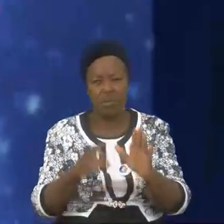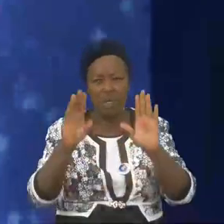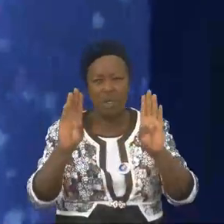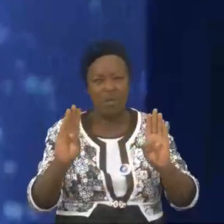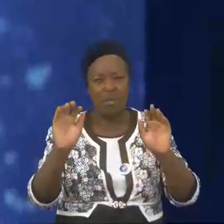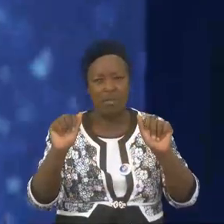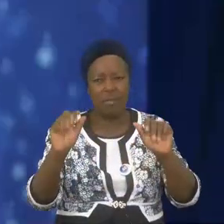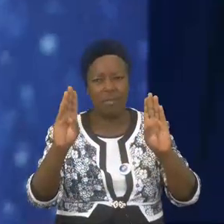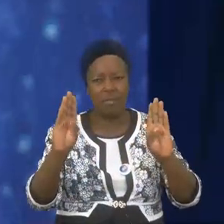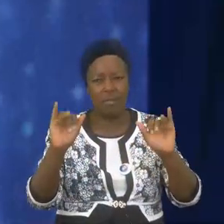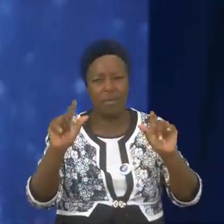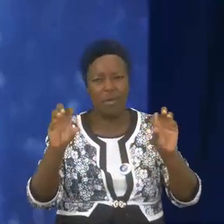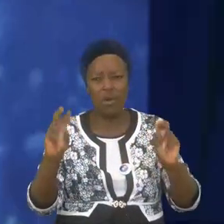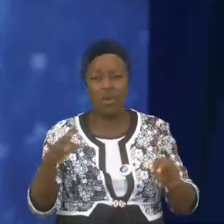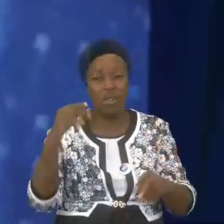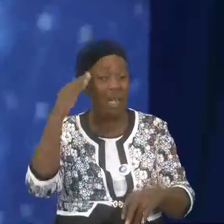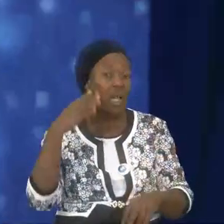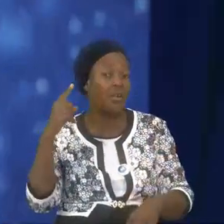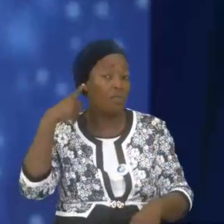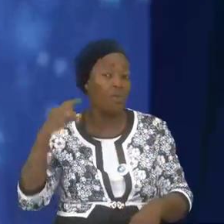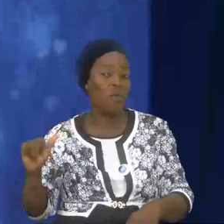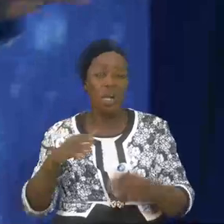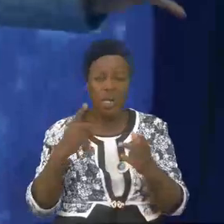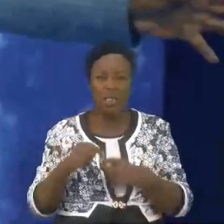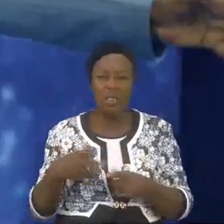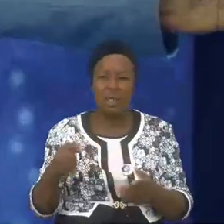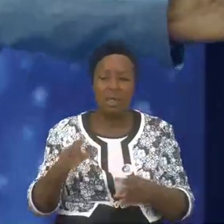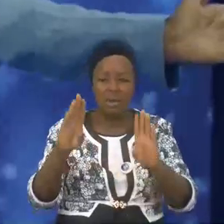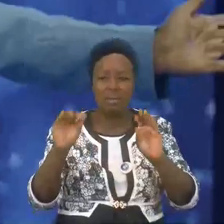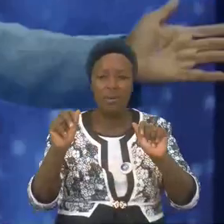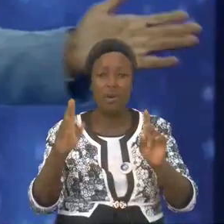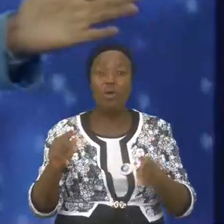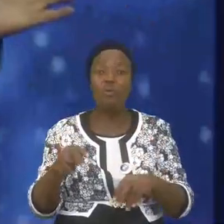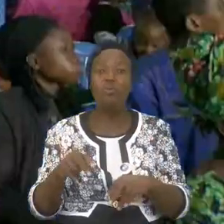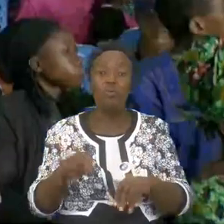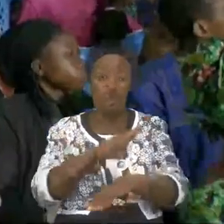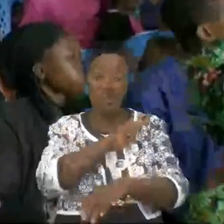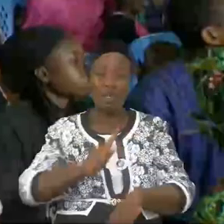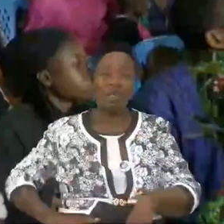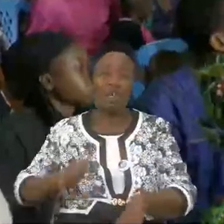Babylone, la tête d'or, l'Empire babylonien.